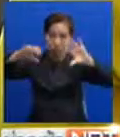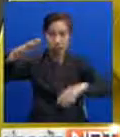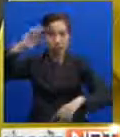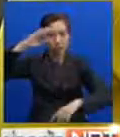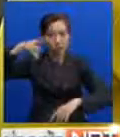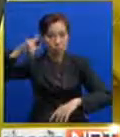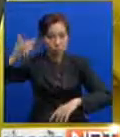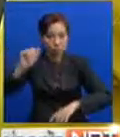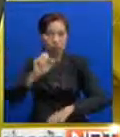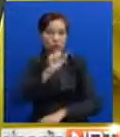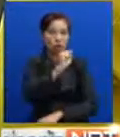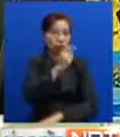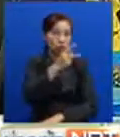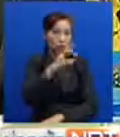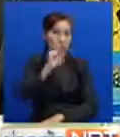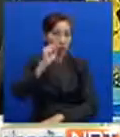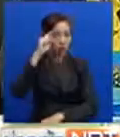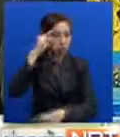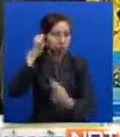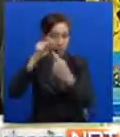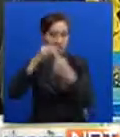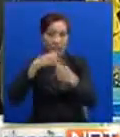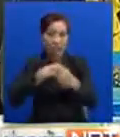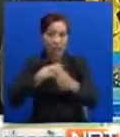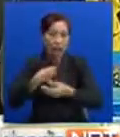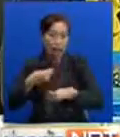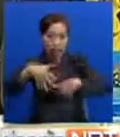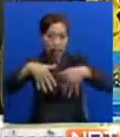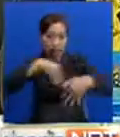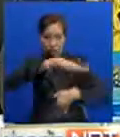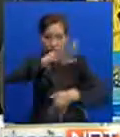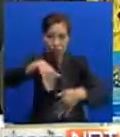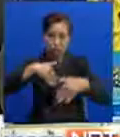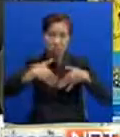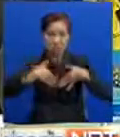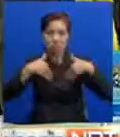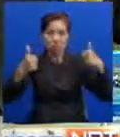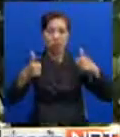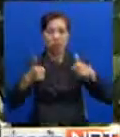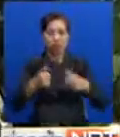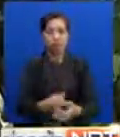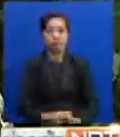าความสงบแห่งชาติหรือคสช.ที่ต้องการคืนความสุขให้กับคนไทยทุกคน